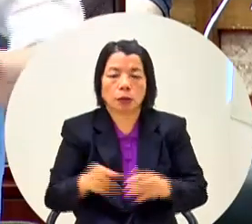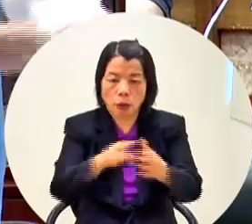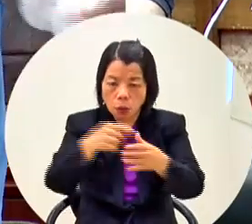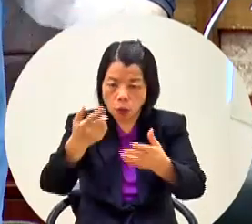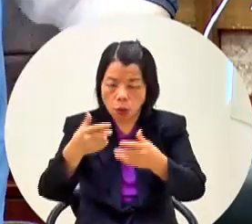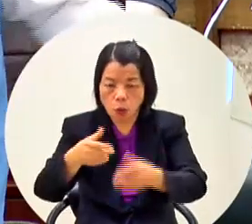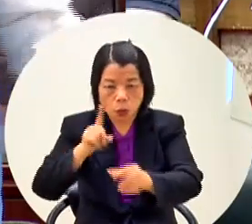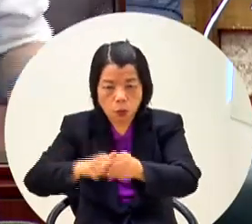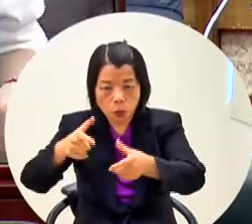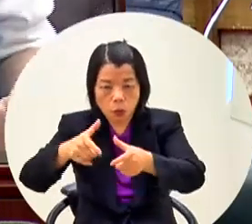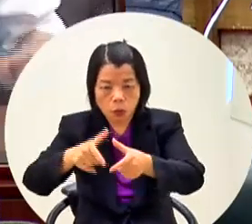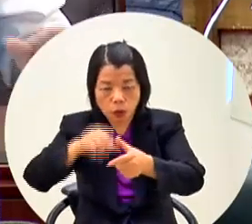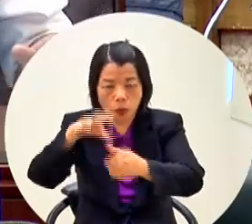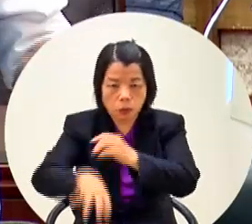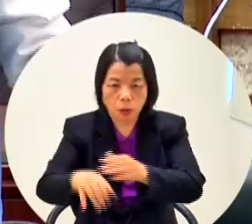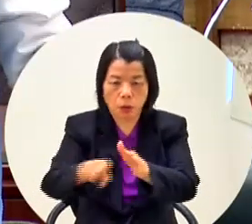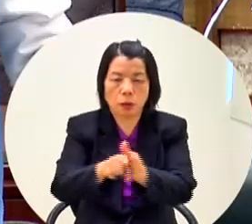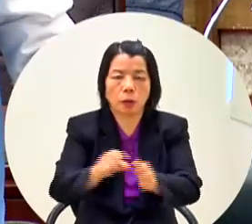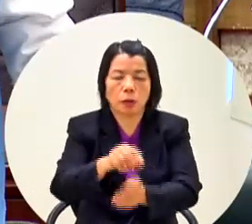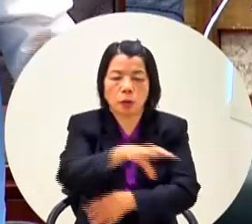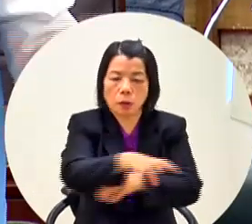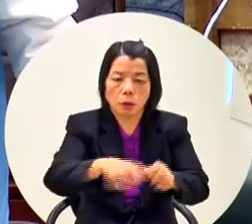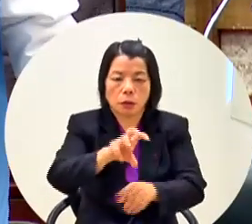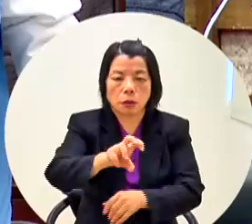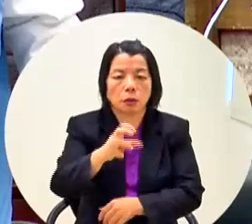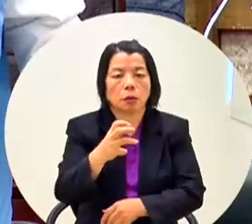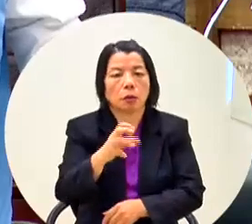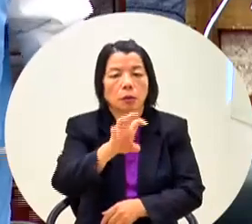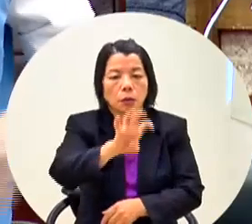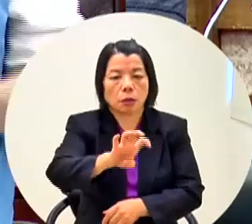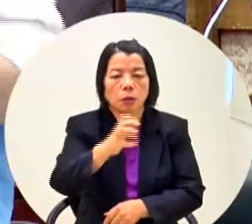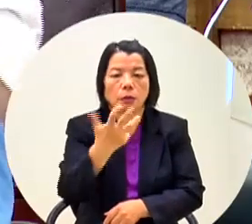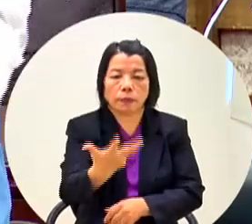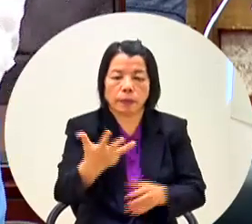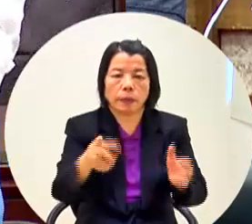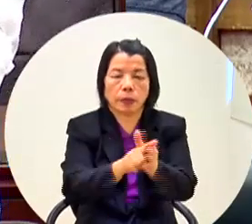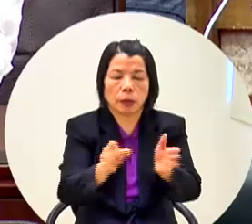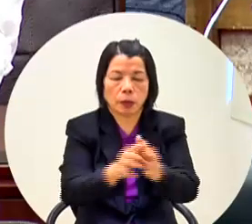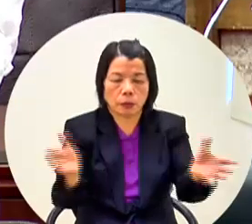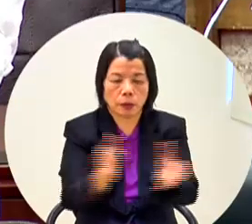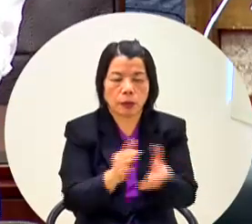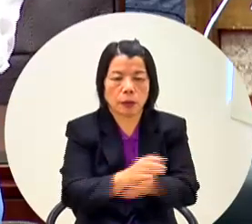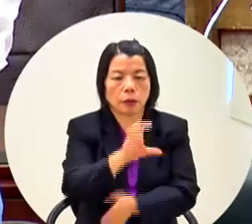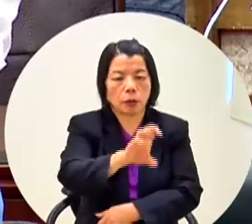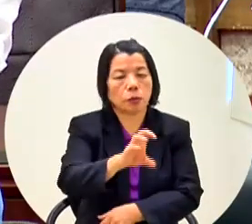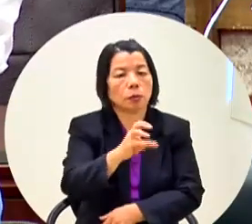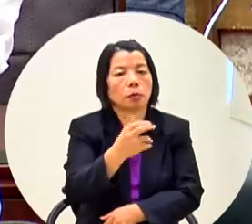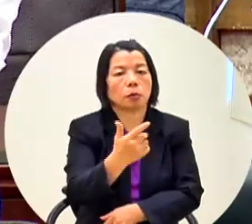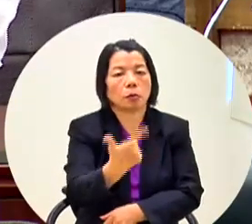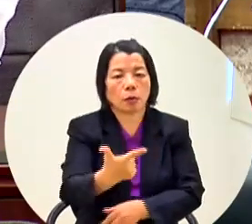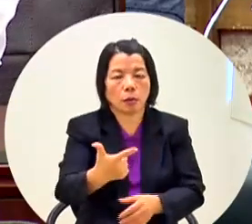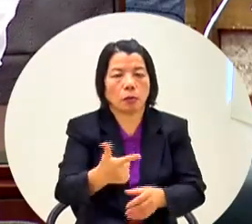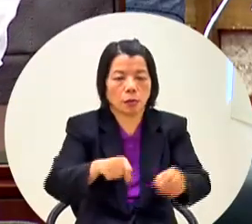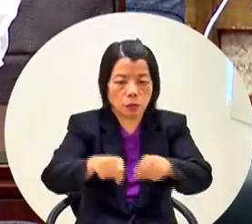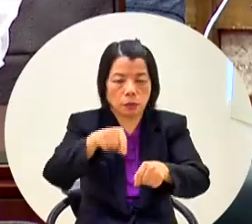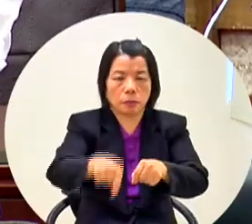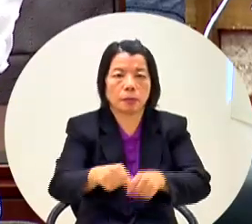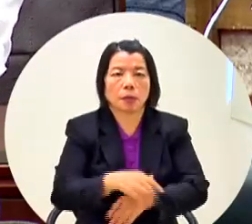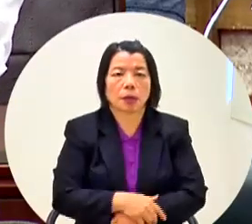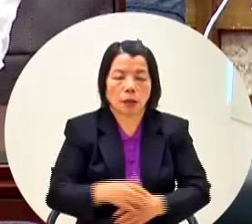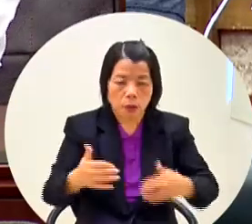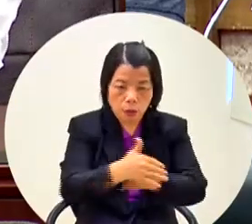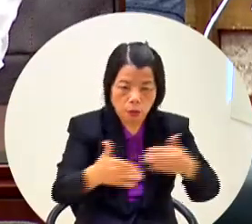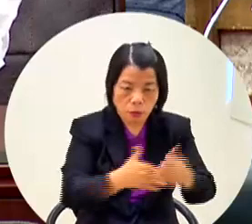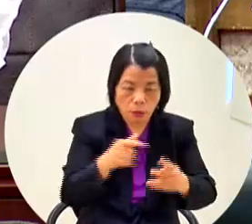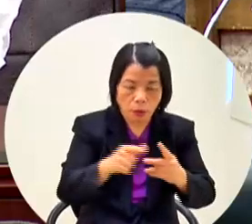加上48所的双语，明年预计96所。治安抓好了，交通规划好了，